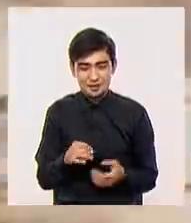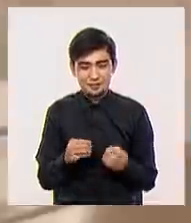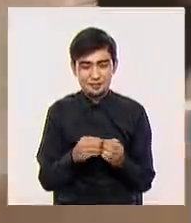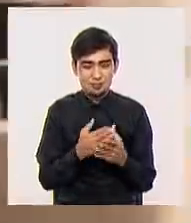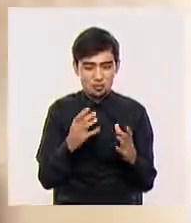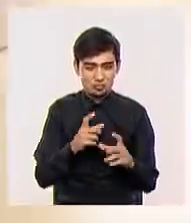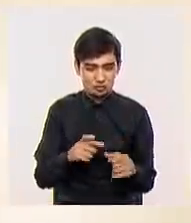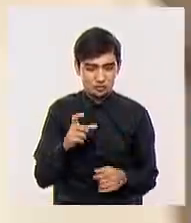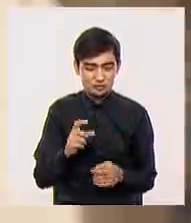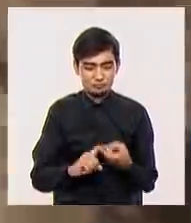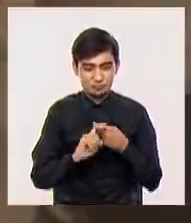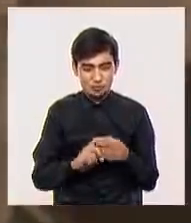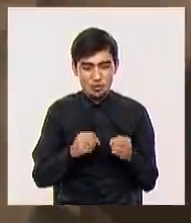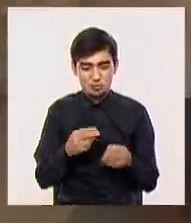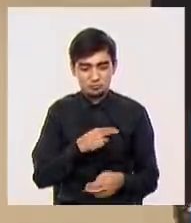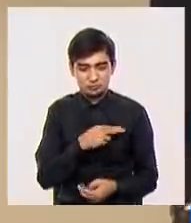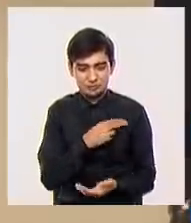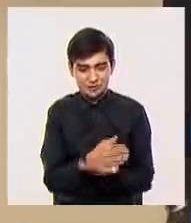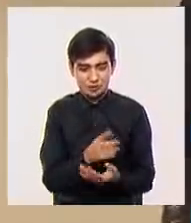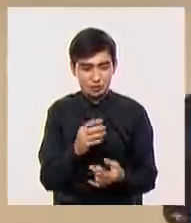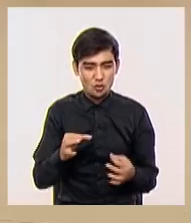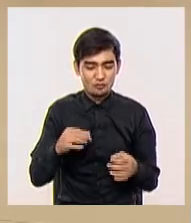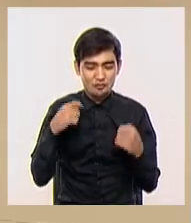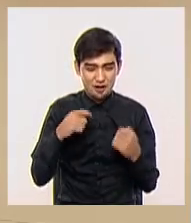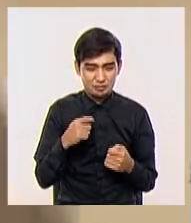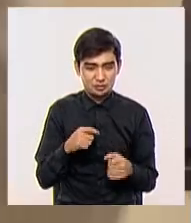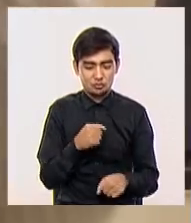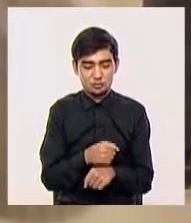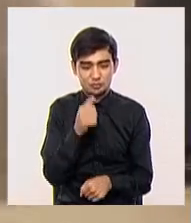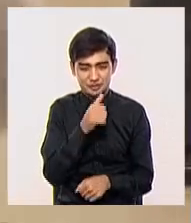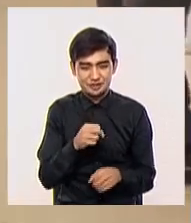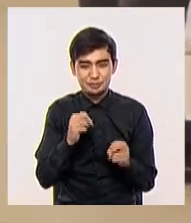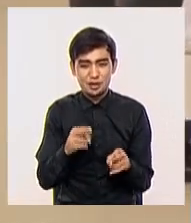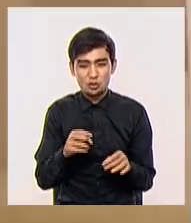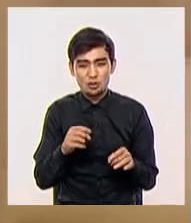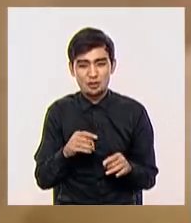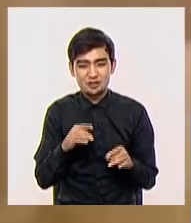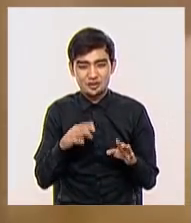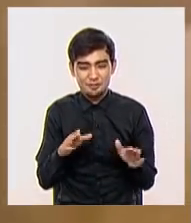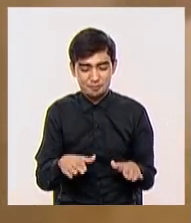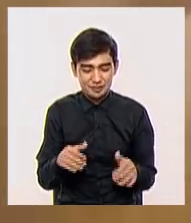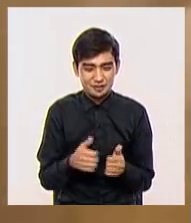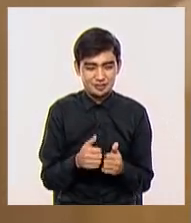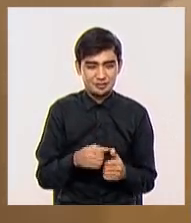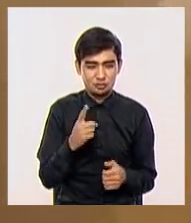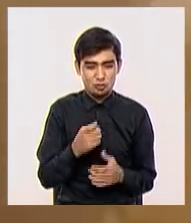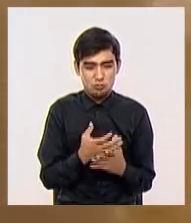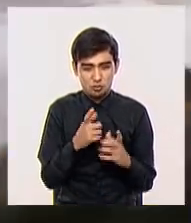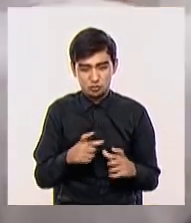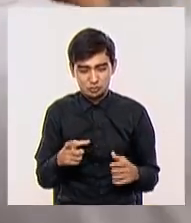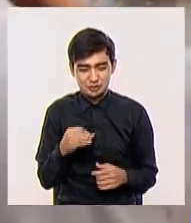адам қауіпті инфекциядан көз жұмып жатқанмен думанды тойлар тыйылмай тұр. Мобильді топ мейрамханалардан бөлек ауласына жүздеген адам жинап отбасылық